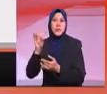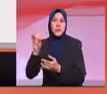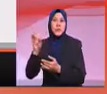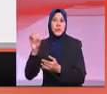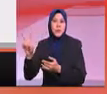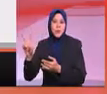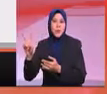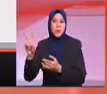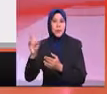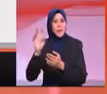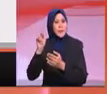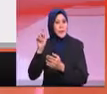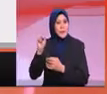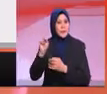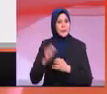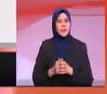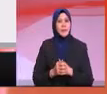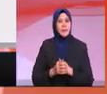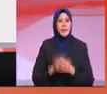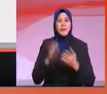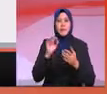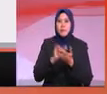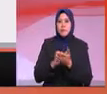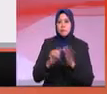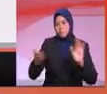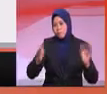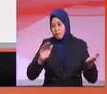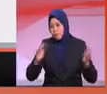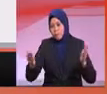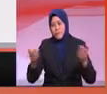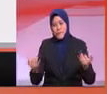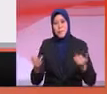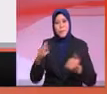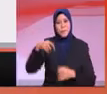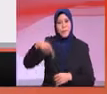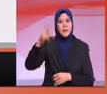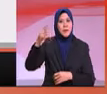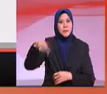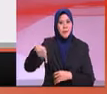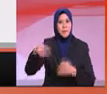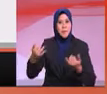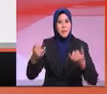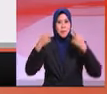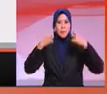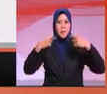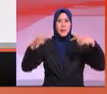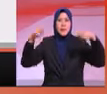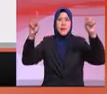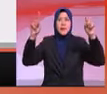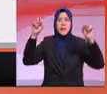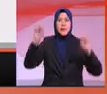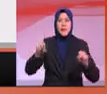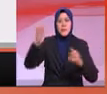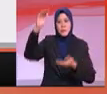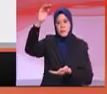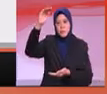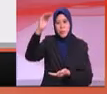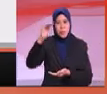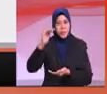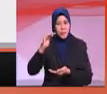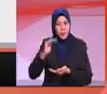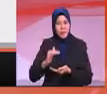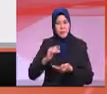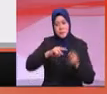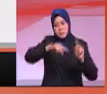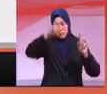3,277 kes. Inilah kita lihat bagaimana CMCO telah berjaya menurunkan